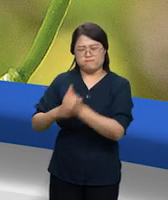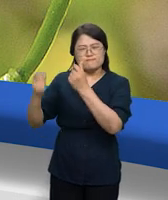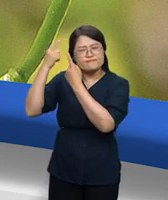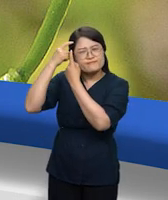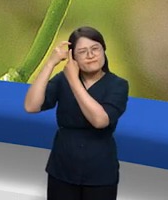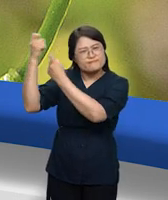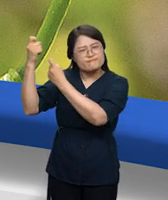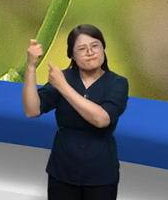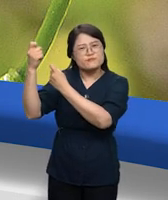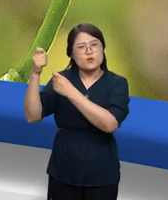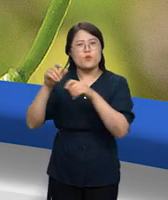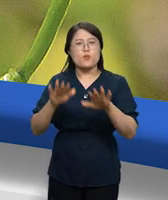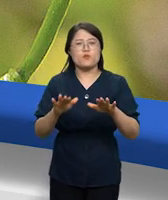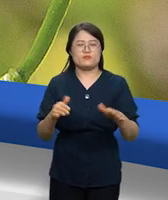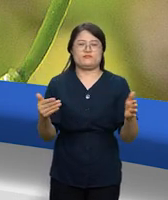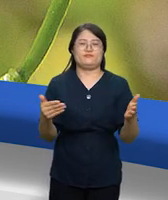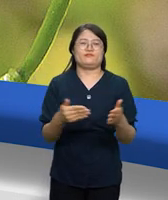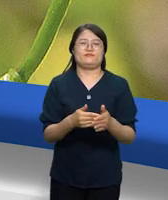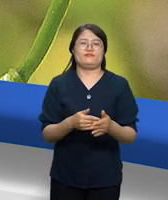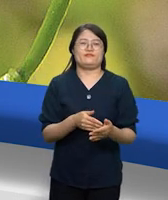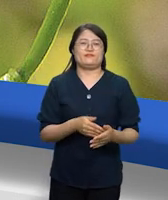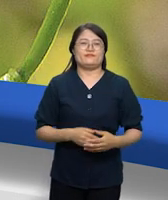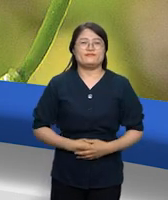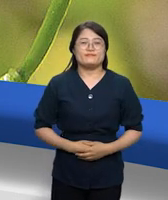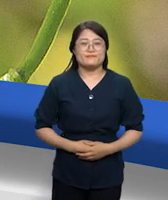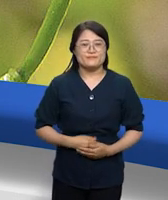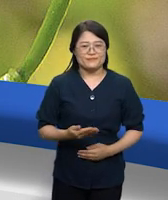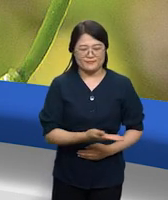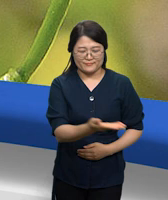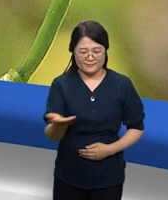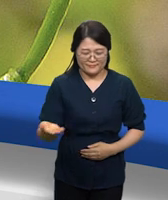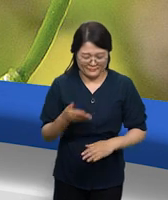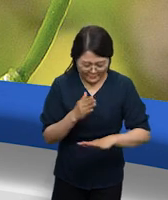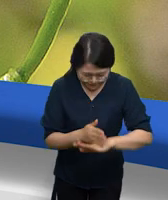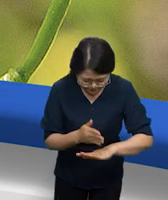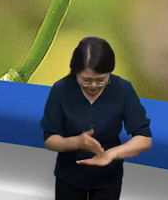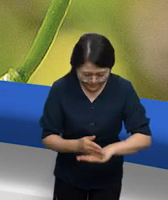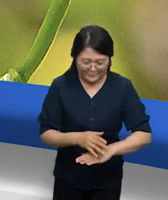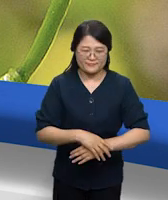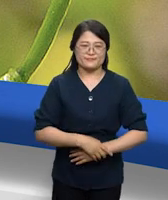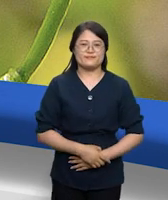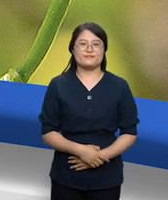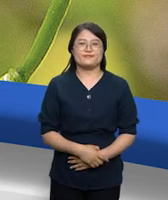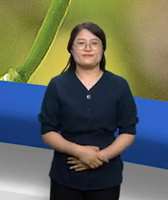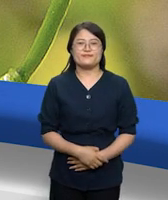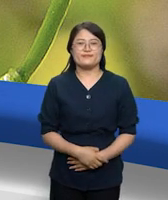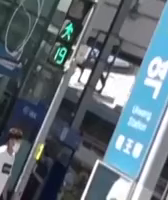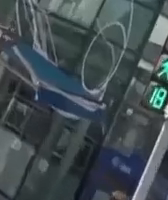바라며 오늘 의왕시정 뉴스 마무리하겠습니다. 시청해주신 여러분 고맙습니다.